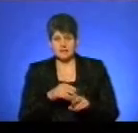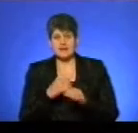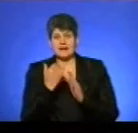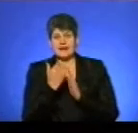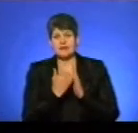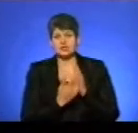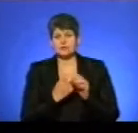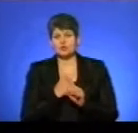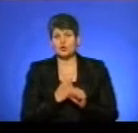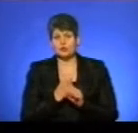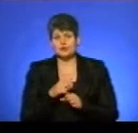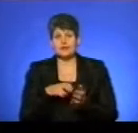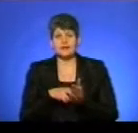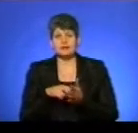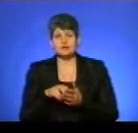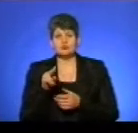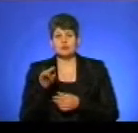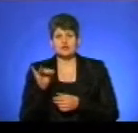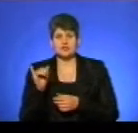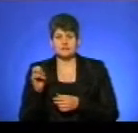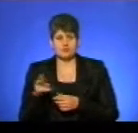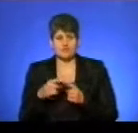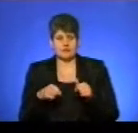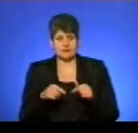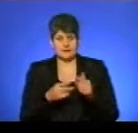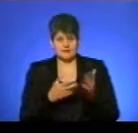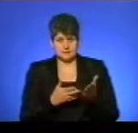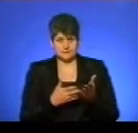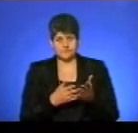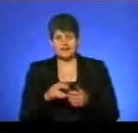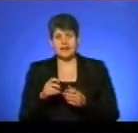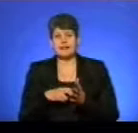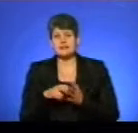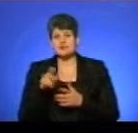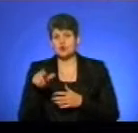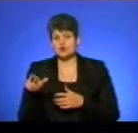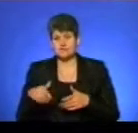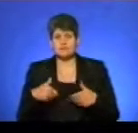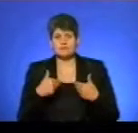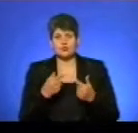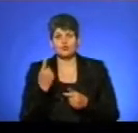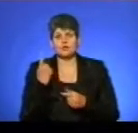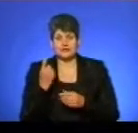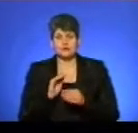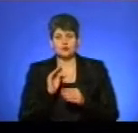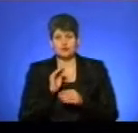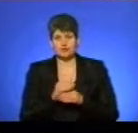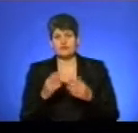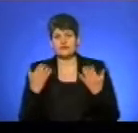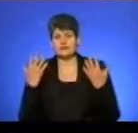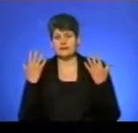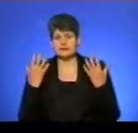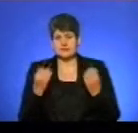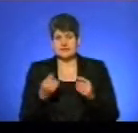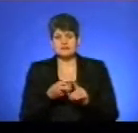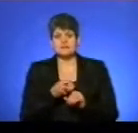роботи листонош Почаївського відділення. Листоношам ми запропонували один додатковий вихідний день